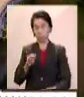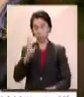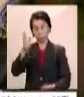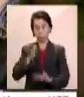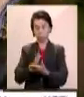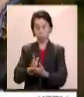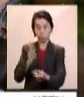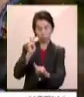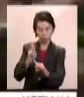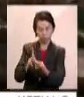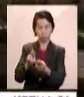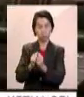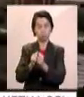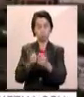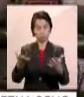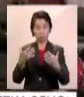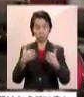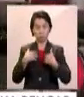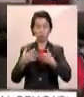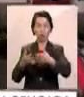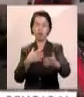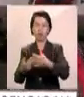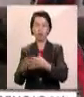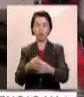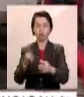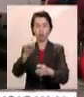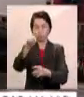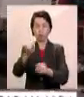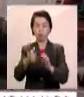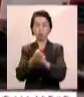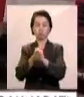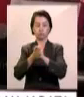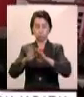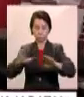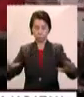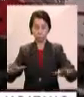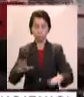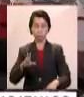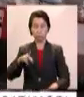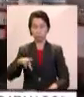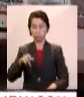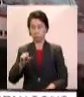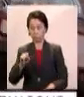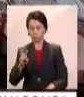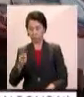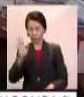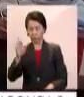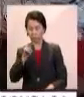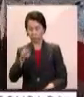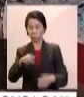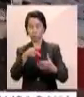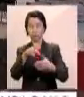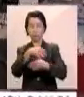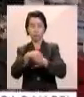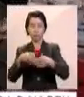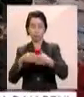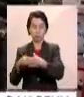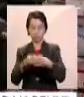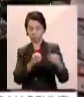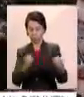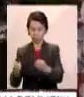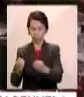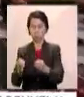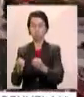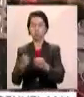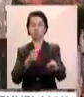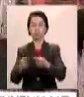yang munasabah dikenakan tanpa ada kompromi soal keselamatan. PSM turut akan merujuk kepada garis panduan Badan Pengelola